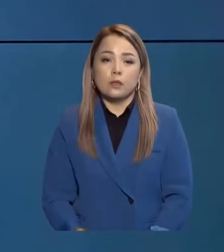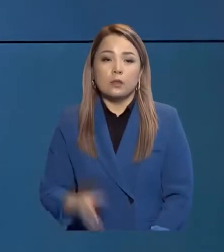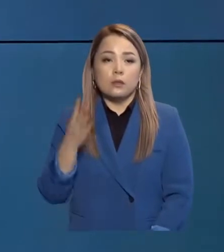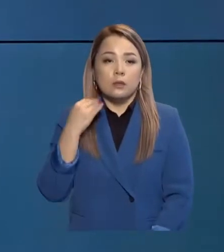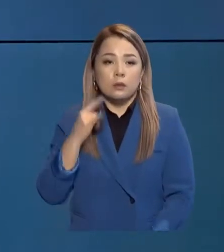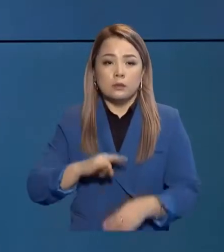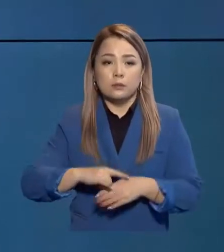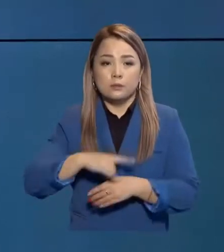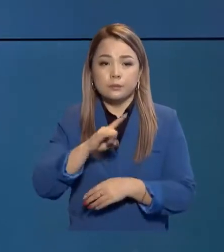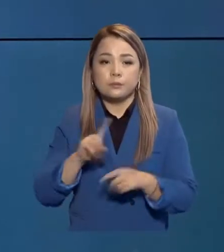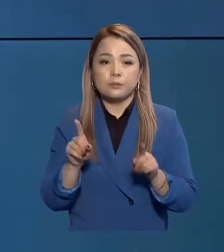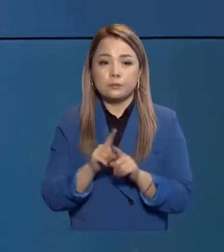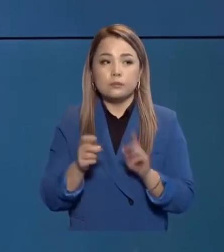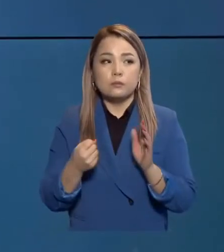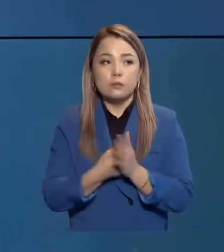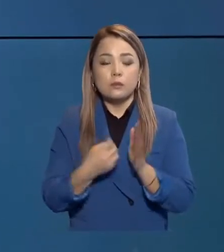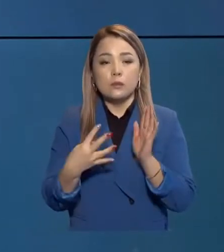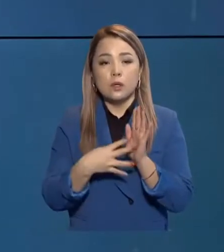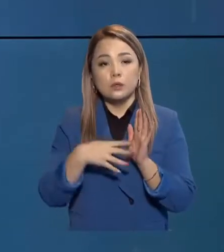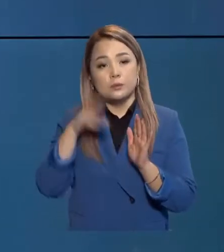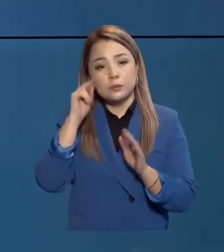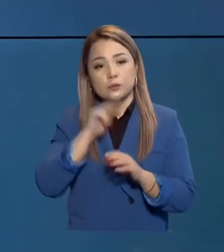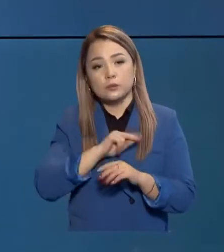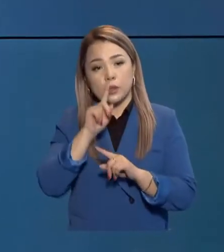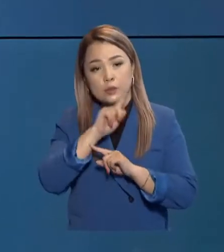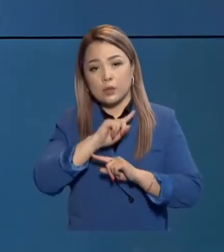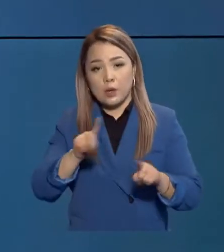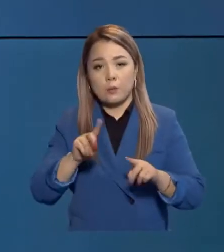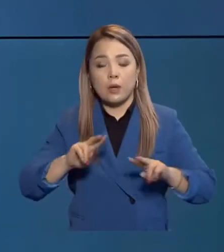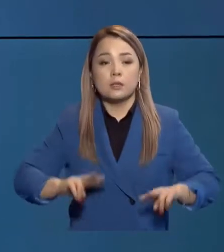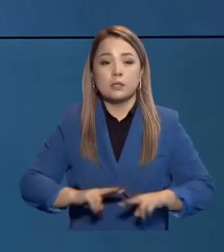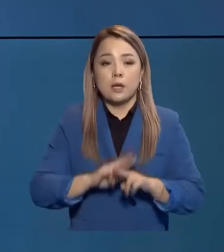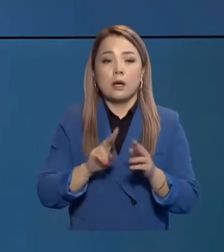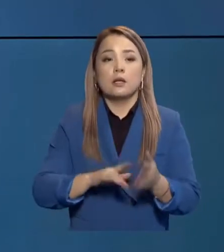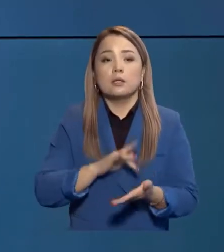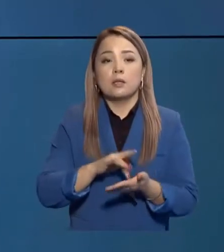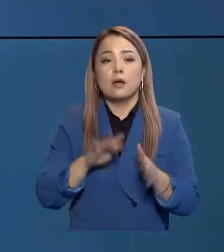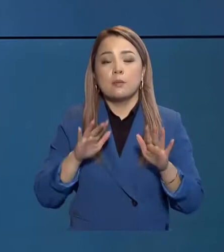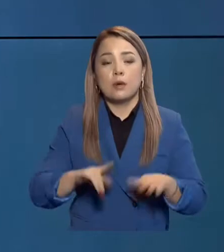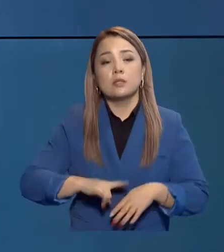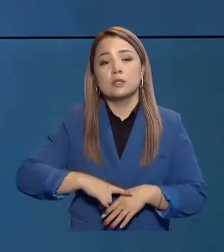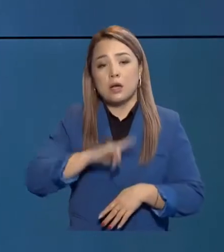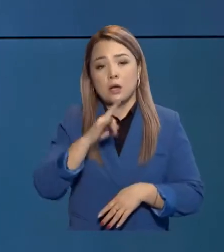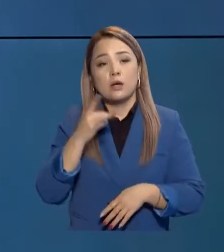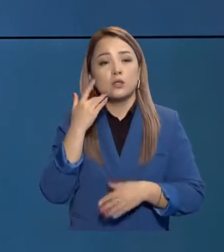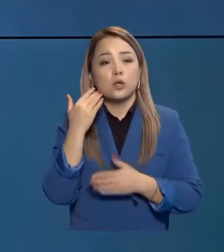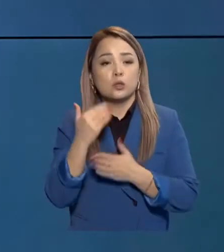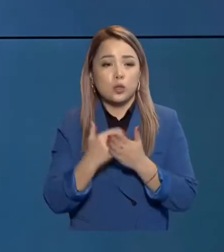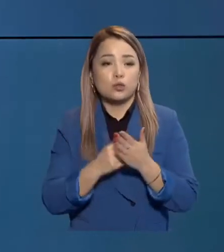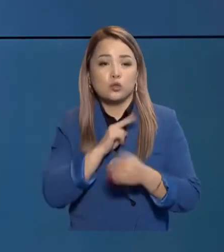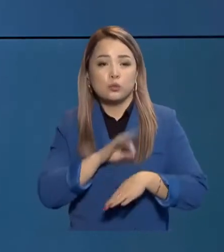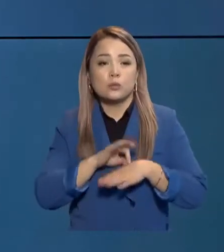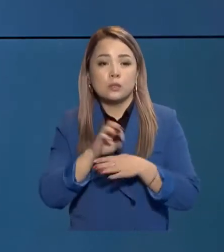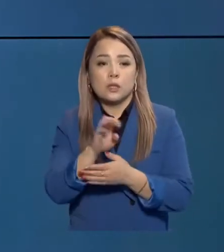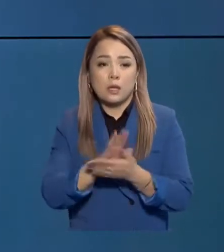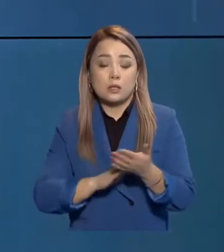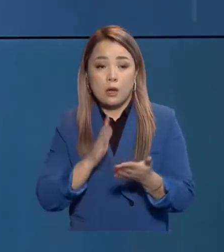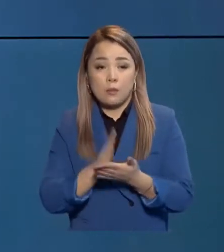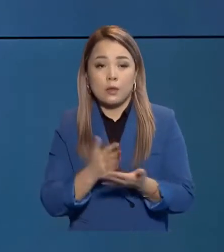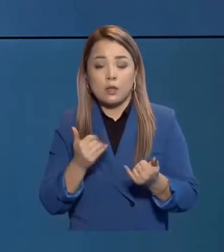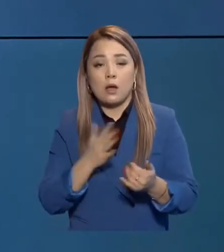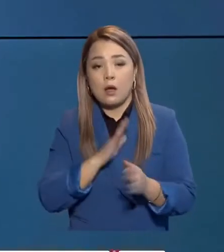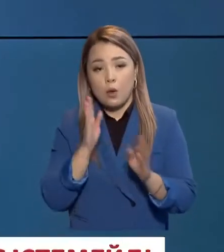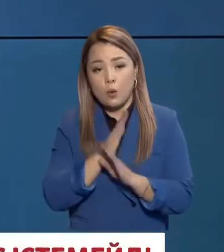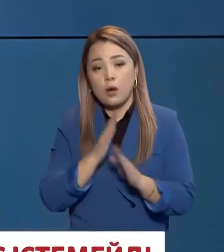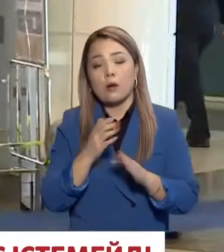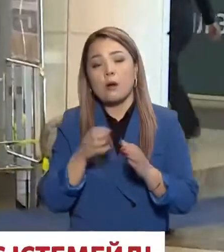Алматы әуежайы қаңтардың 9-ына дейін жұмыс істемейді. Ал Елорданың халықаралық әуежайы штаттық режимде жұмысын жалғастырып жатыр. Әуе